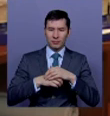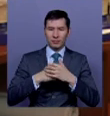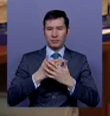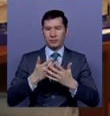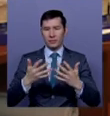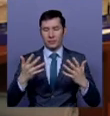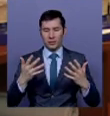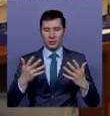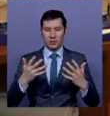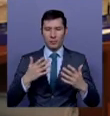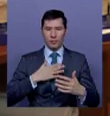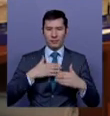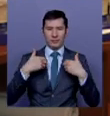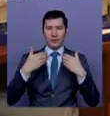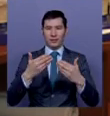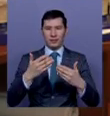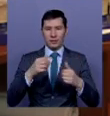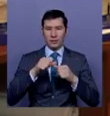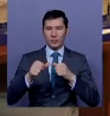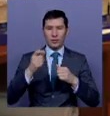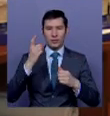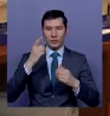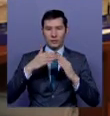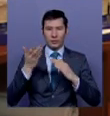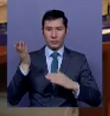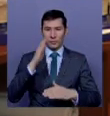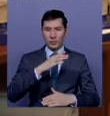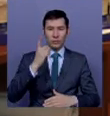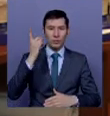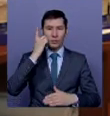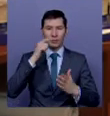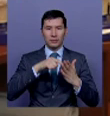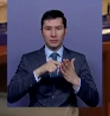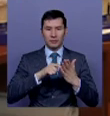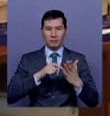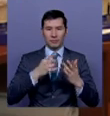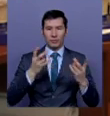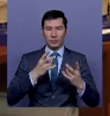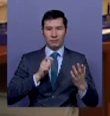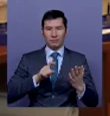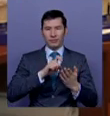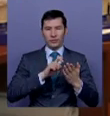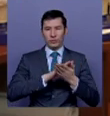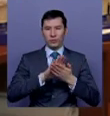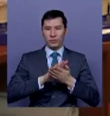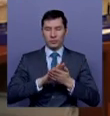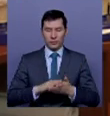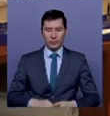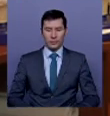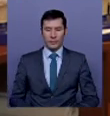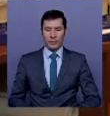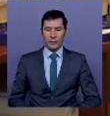ол көп айырмашылық жоқ мен енді оны мен аса жарып бөліп айтатын ба менде ешнәрсе